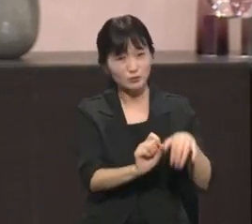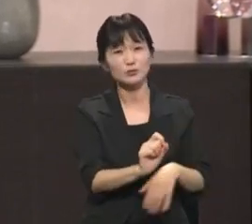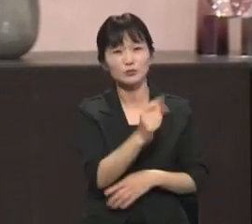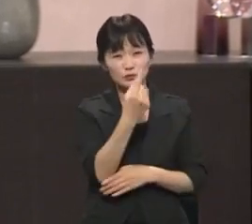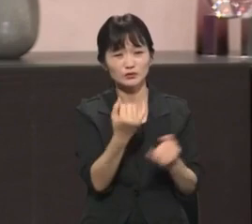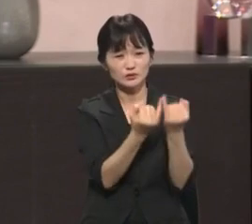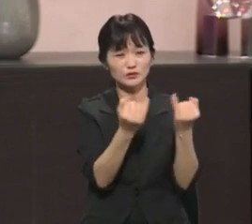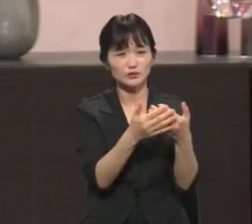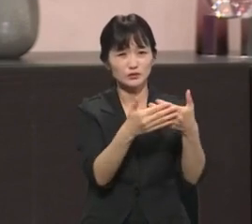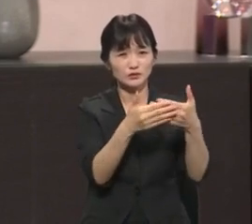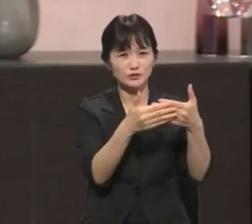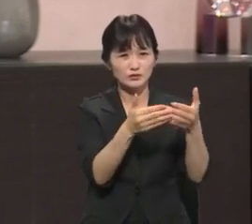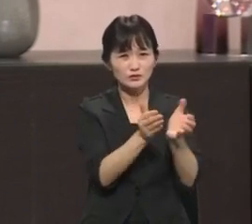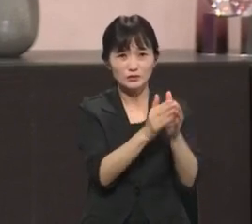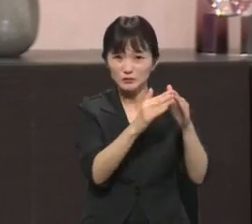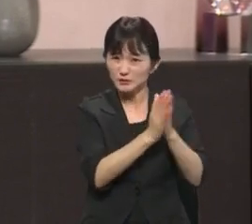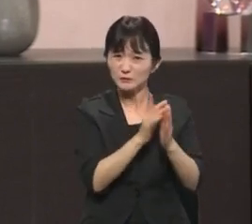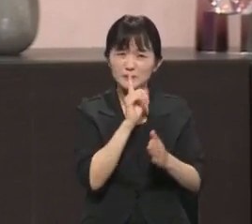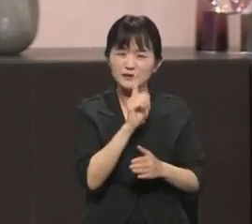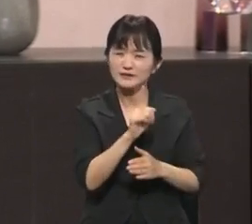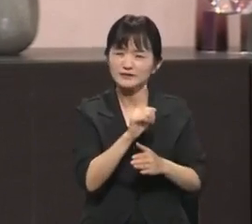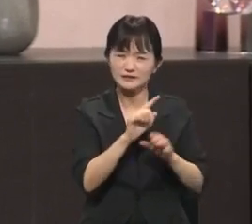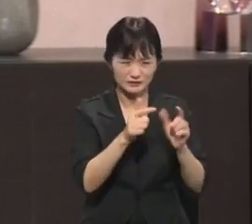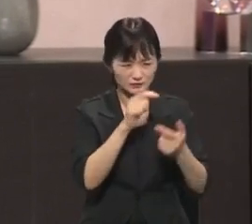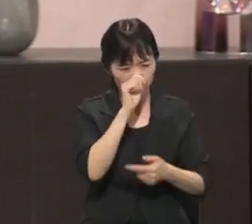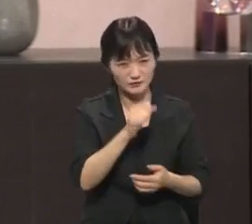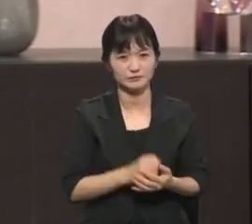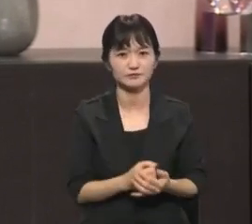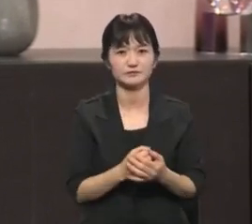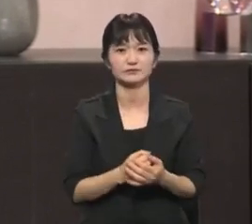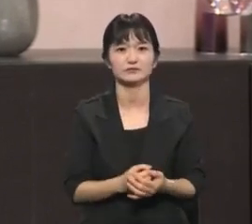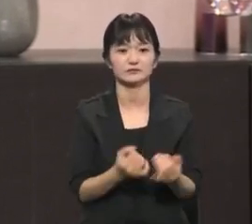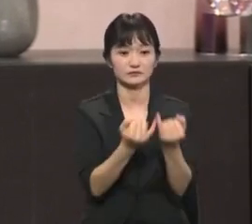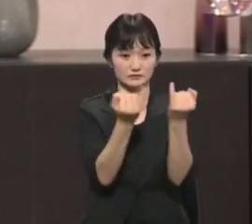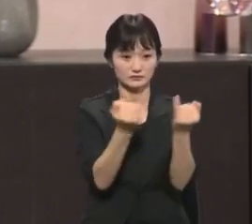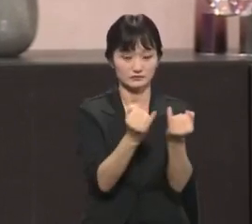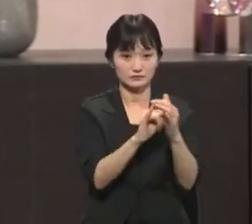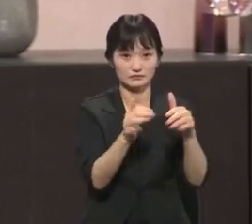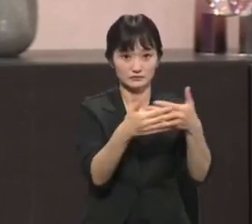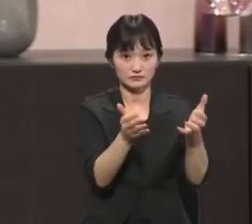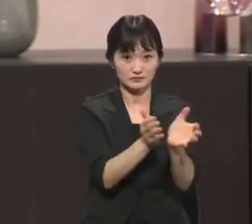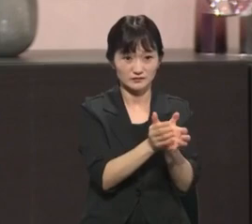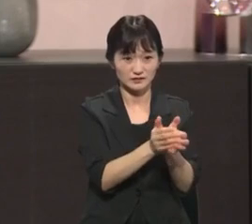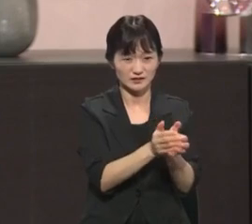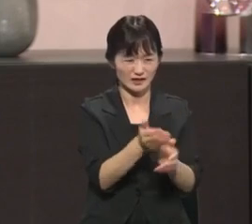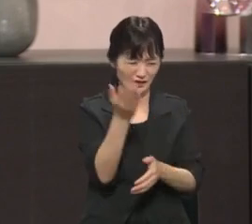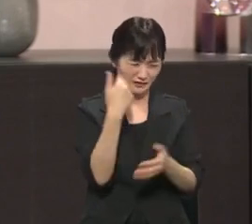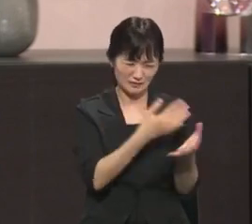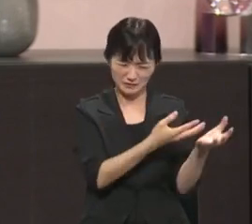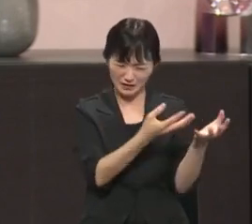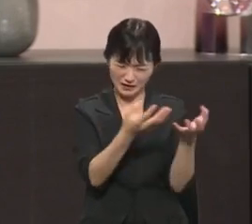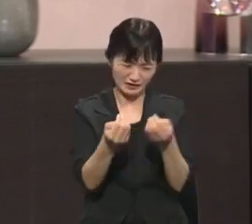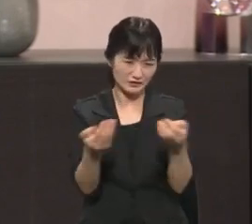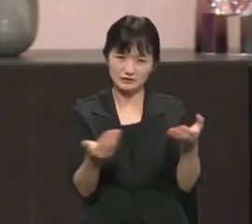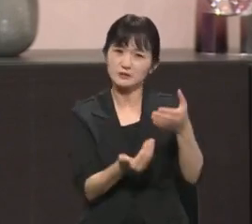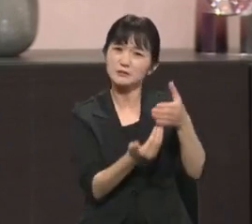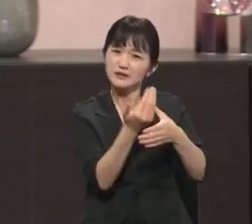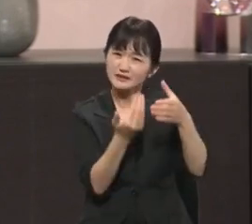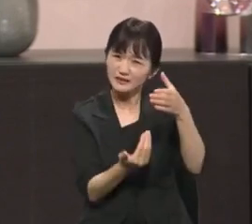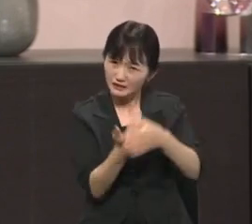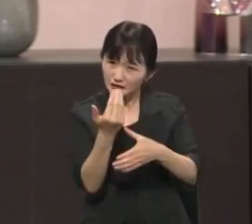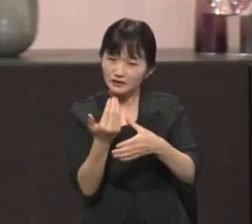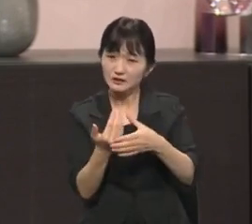아니고 여가부가 지금까지 많은 사고를 쳤는데 이것 때문에 마치 폐지를 해야 된다는 것처럼 들릴까봐